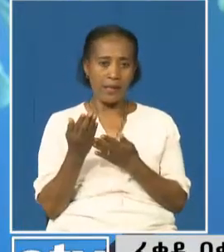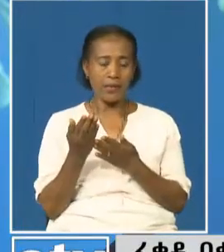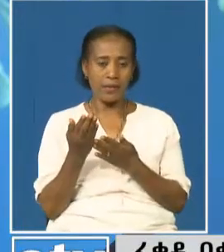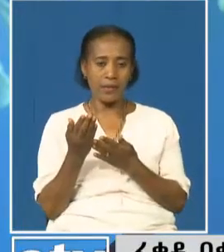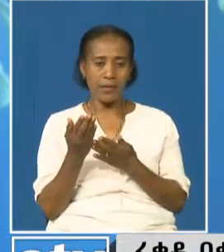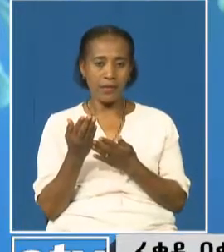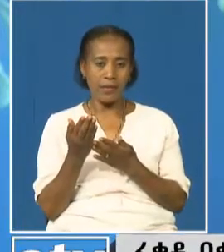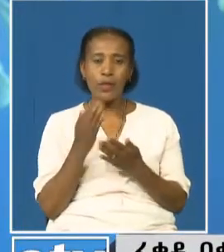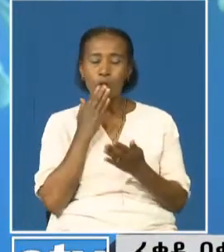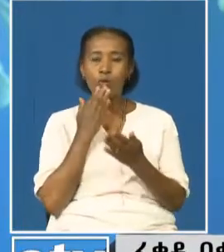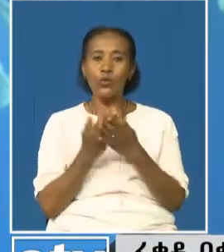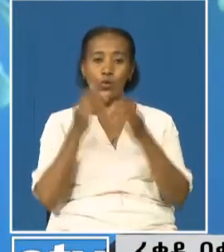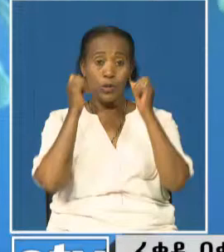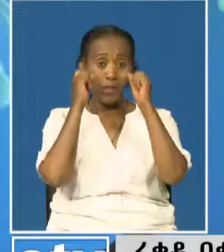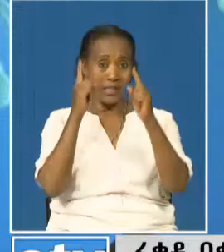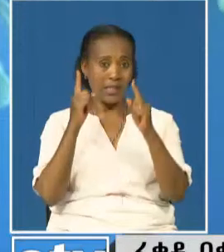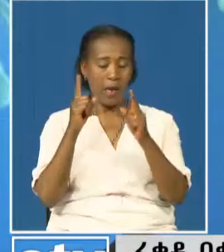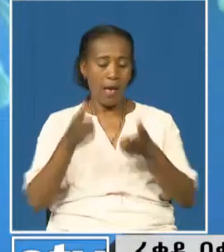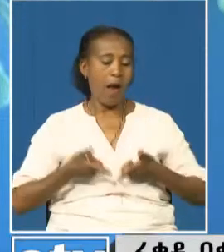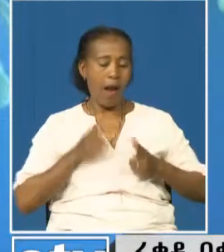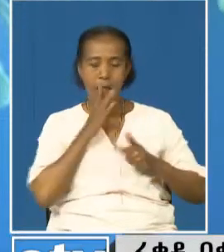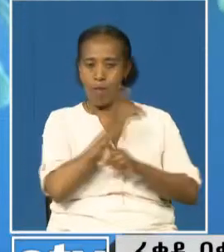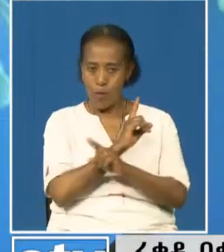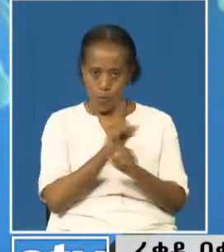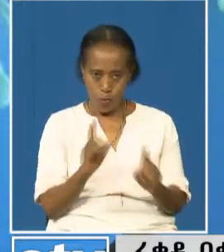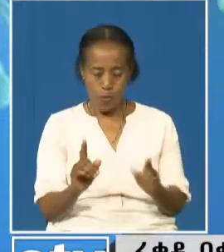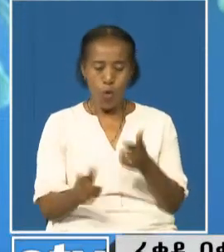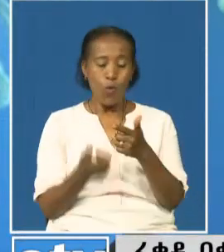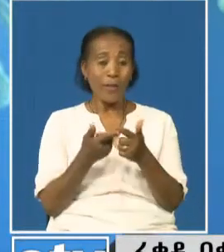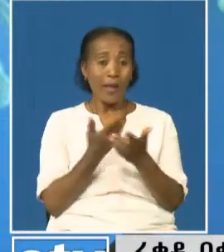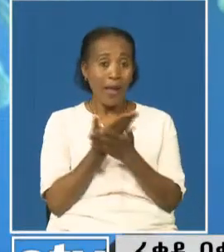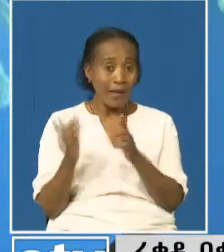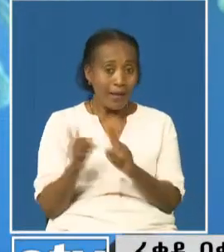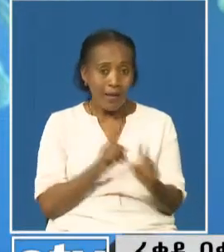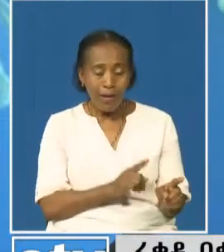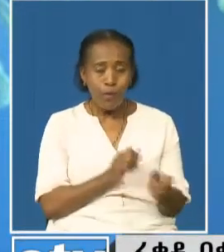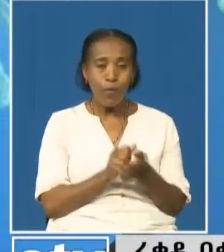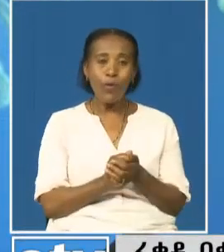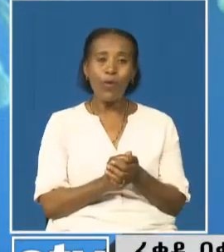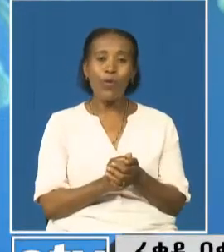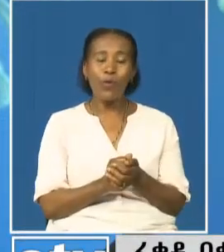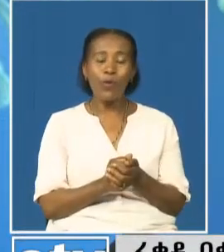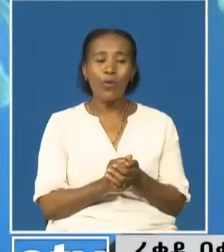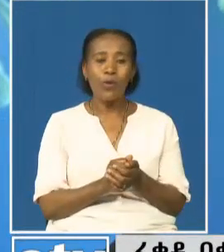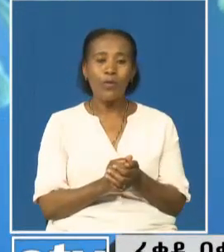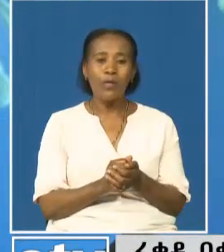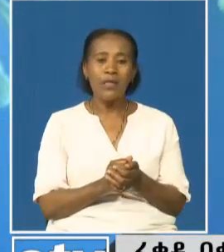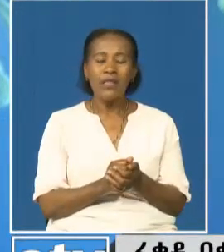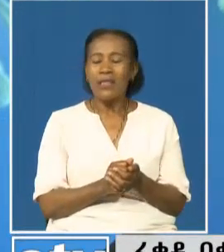የሚል ጥሩ ግንዛቤ ያለ መኖሩን፣ ሁለተኛ ደግሞ